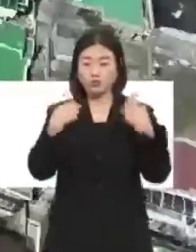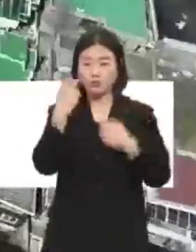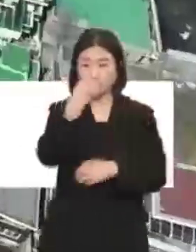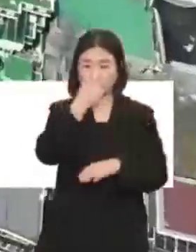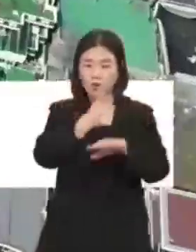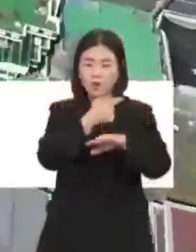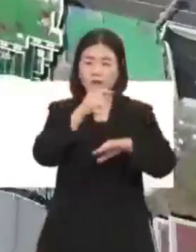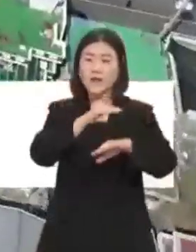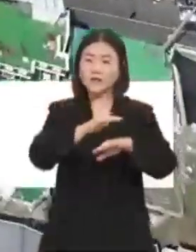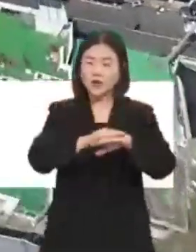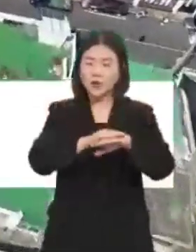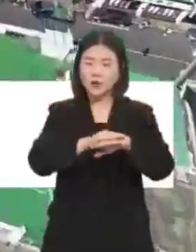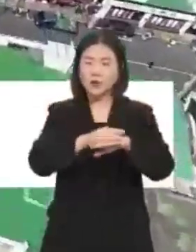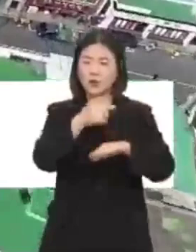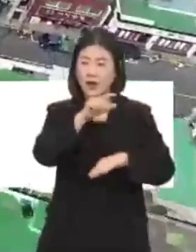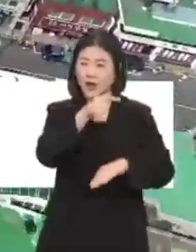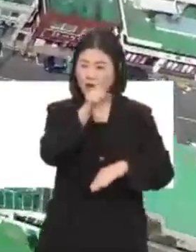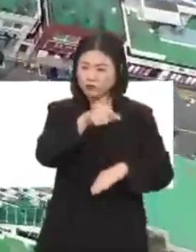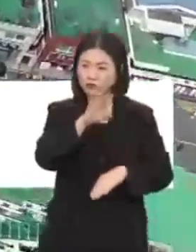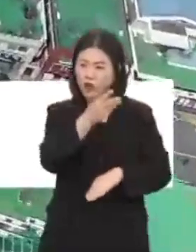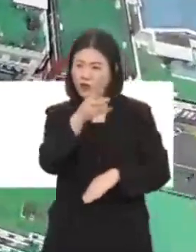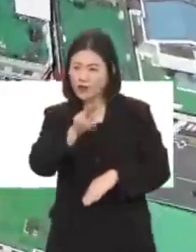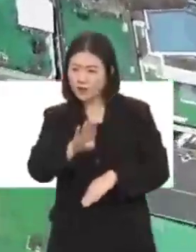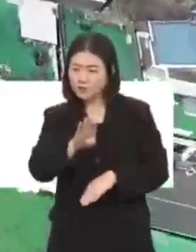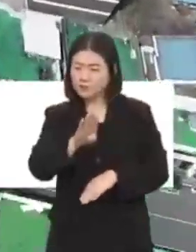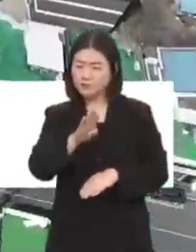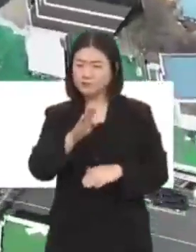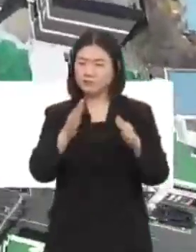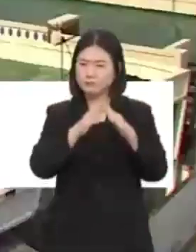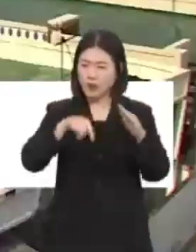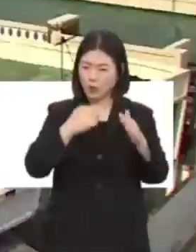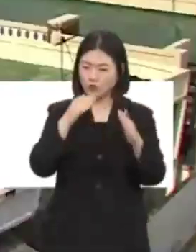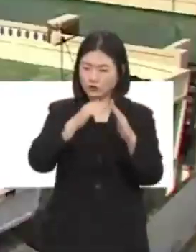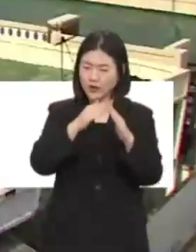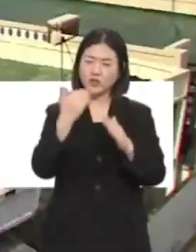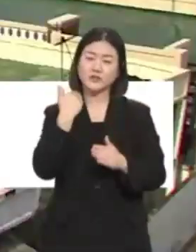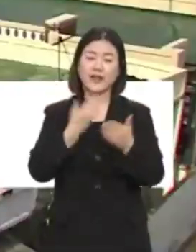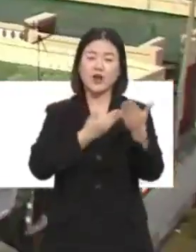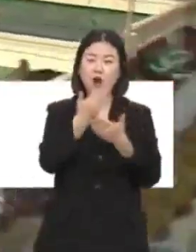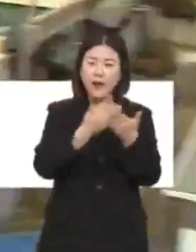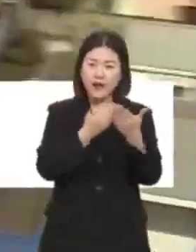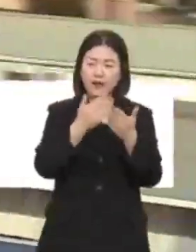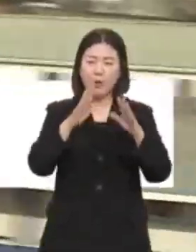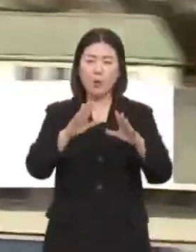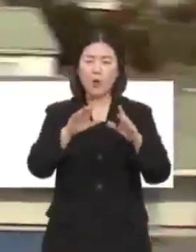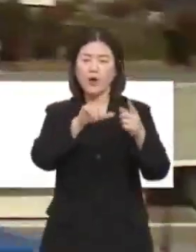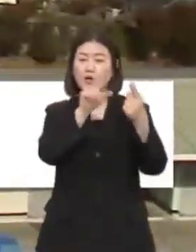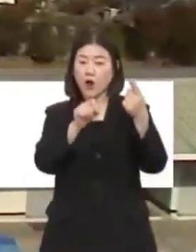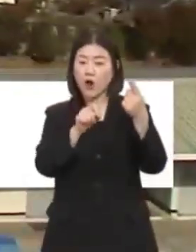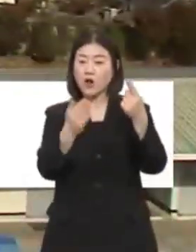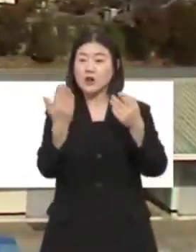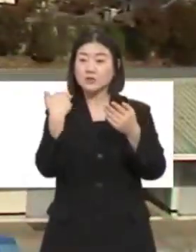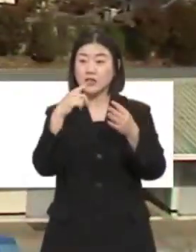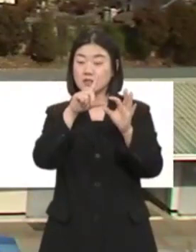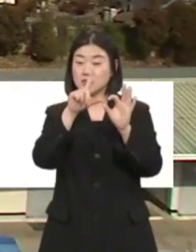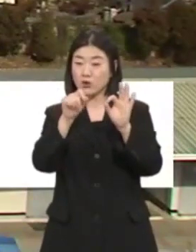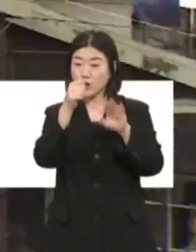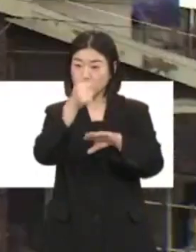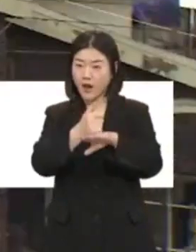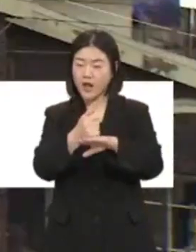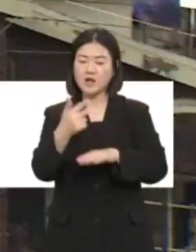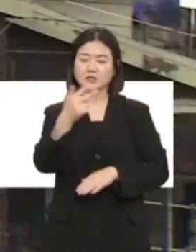결과 대전에서 이루어진 다가구 주택을 포함한 연립 주택과 단독 주택 전세 거래는 올 1월부터 지난 달까지